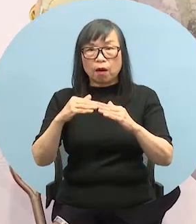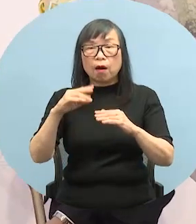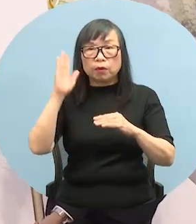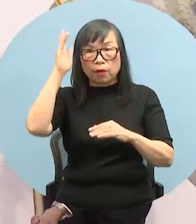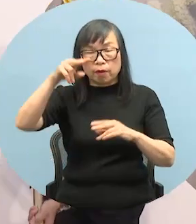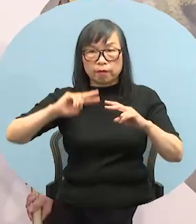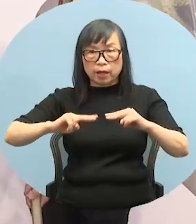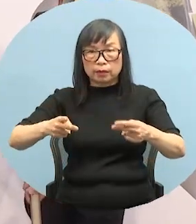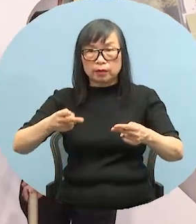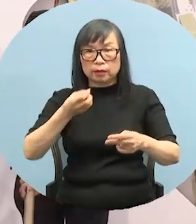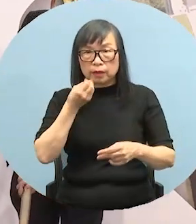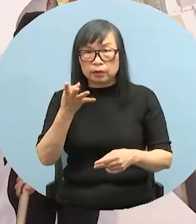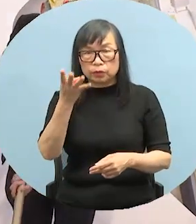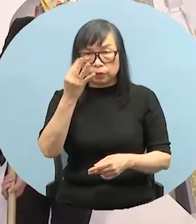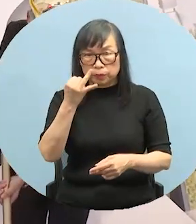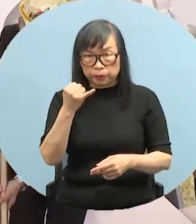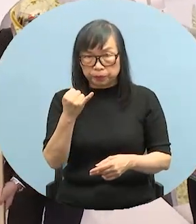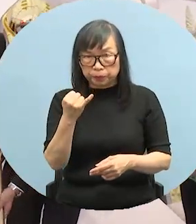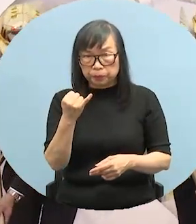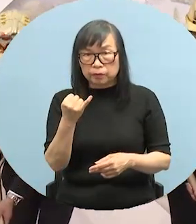展提出几点意见。